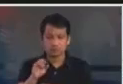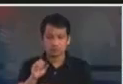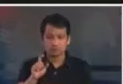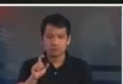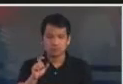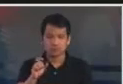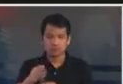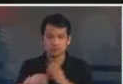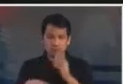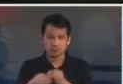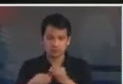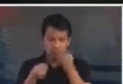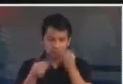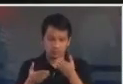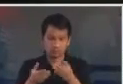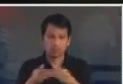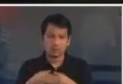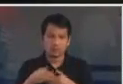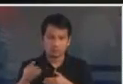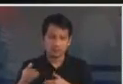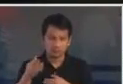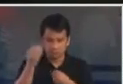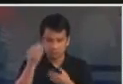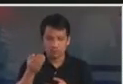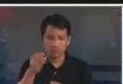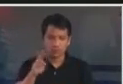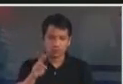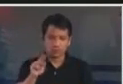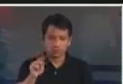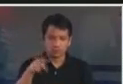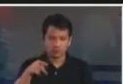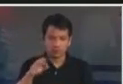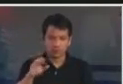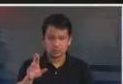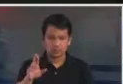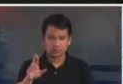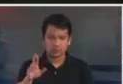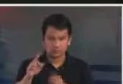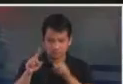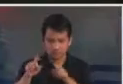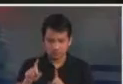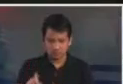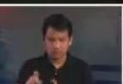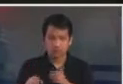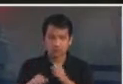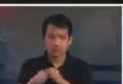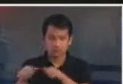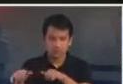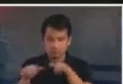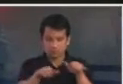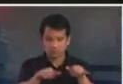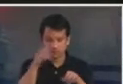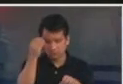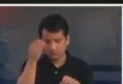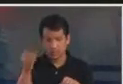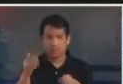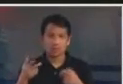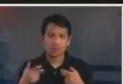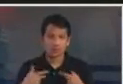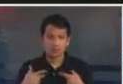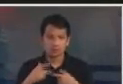Nagtakda na ang pamahalaan ng price range para sa RT-PCR testing na sinasabing gold standard sa pagtukoy kung